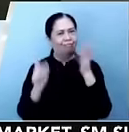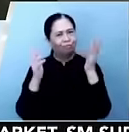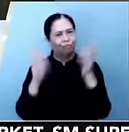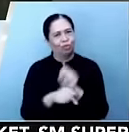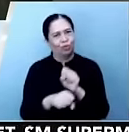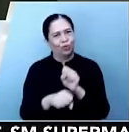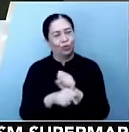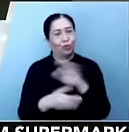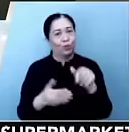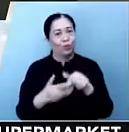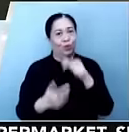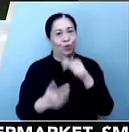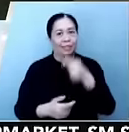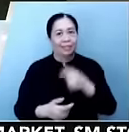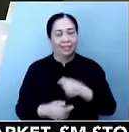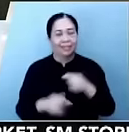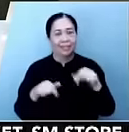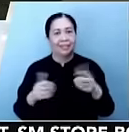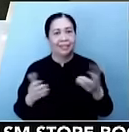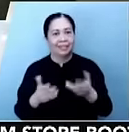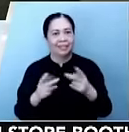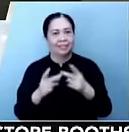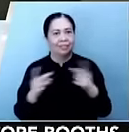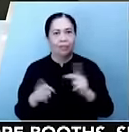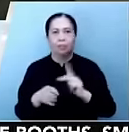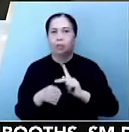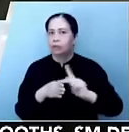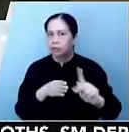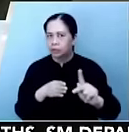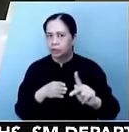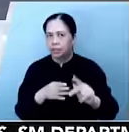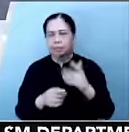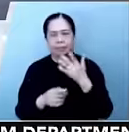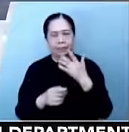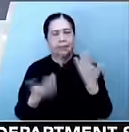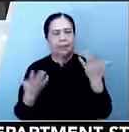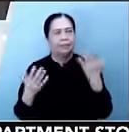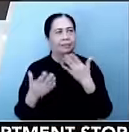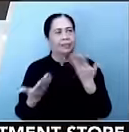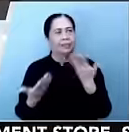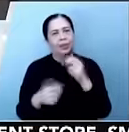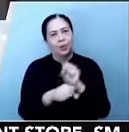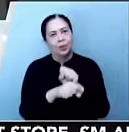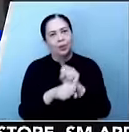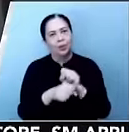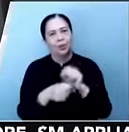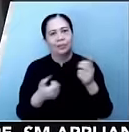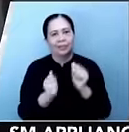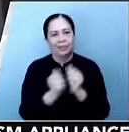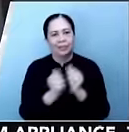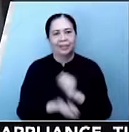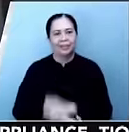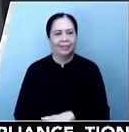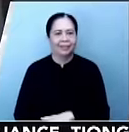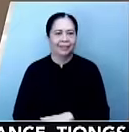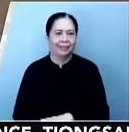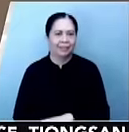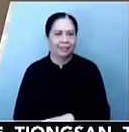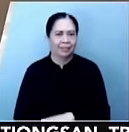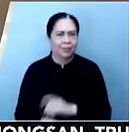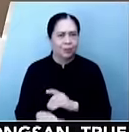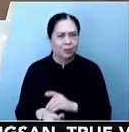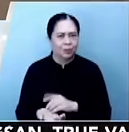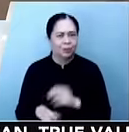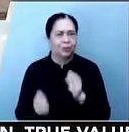po namin ngayon, very professional and masarap po silang katrabaho. Dok! Yeah. Kanina pa kita hinanap. Kasabay